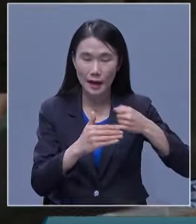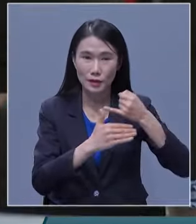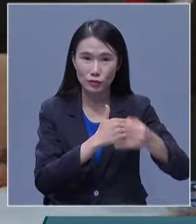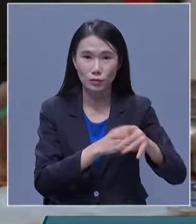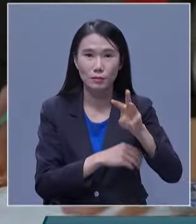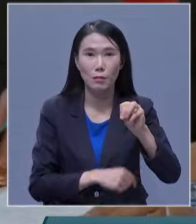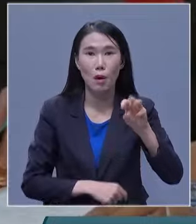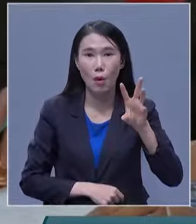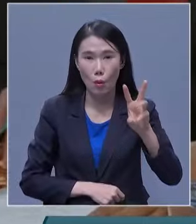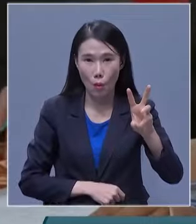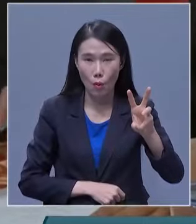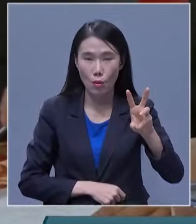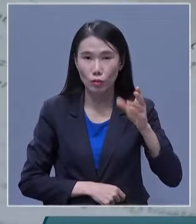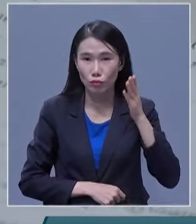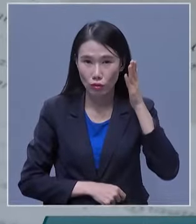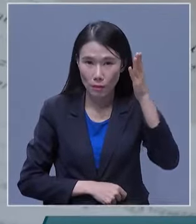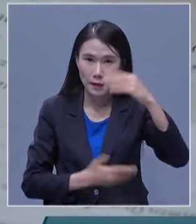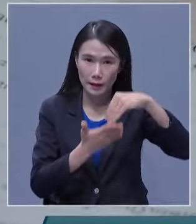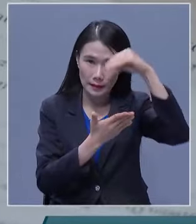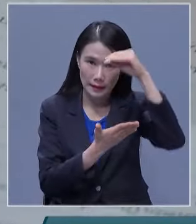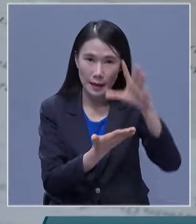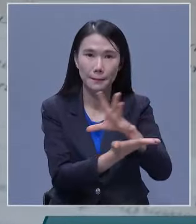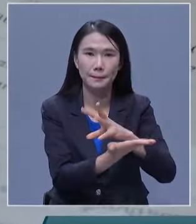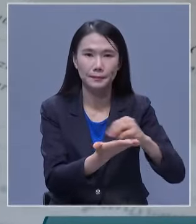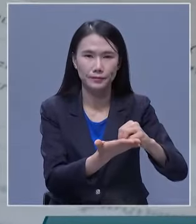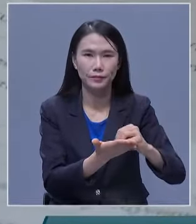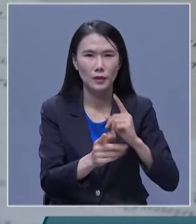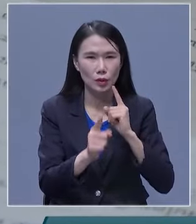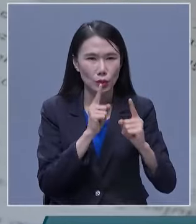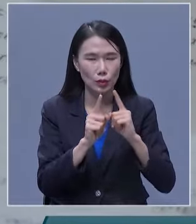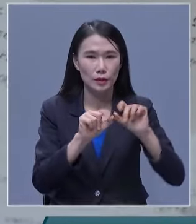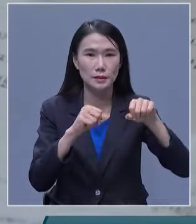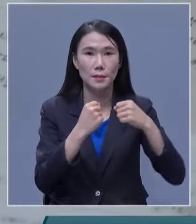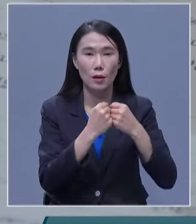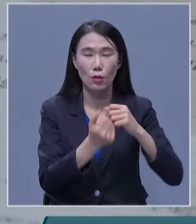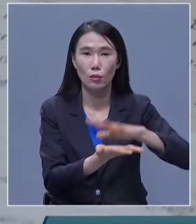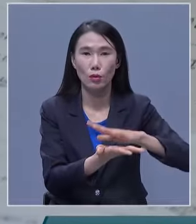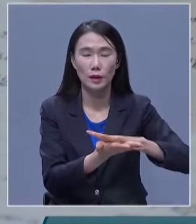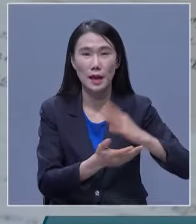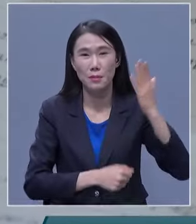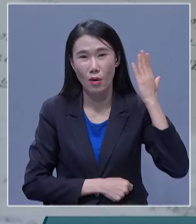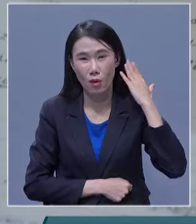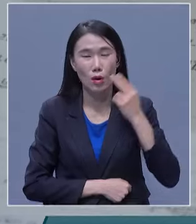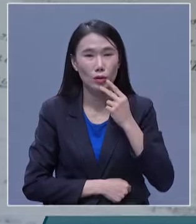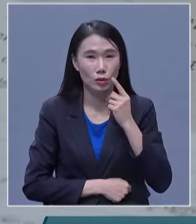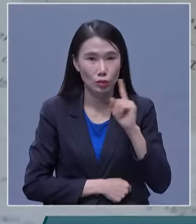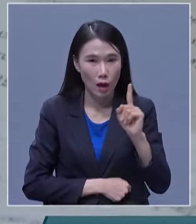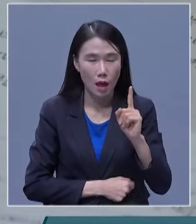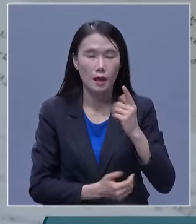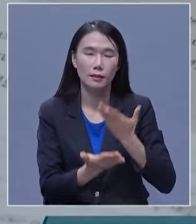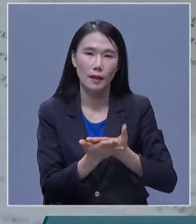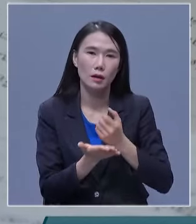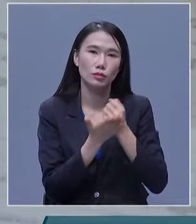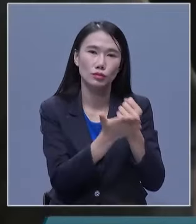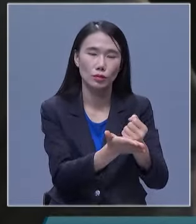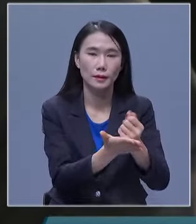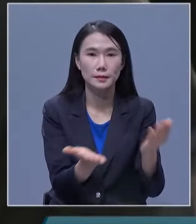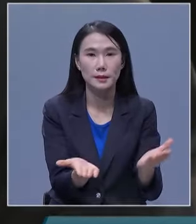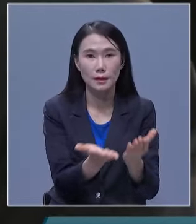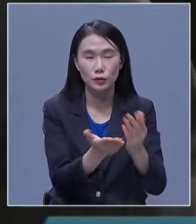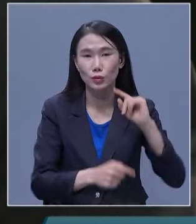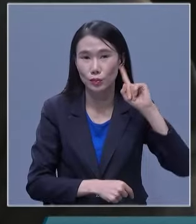แล้วก็เตรียมจะเข้ามหาวิทยาลัยนะคะตรงนี้ทางโรงเรียนก็ได้พูดคุยกับสมาคมศิษย์เก่านะคะทางสมาคมศิษย์เก่าจะเป็นคนช่วยเหลือส่งเสียน้อง